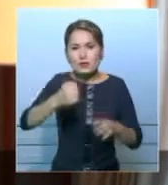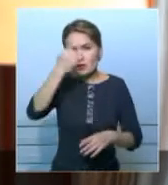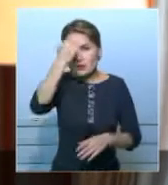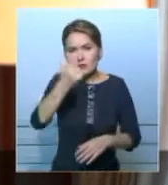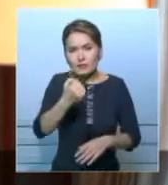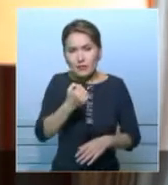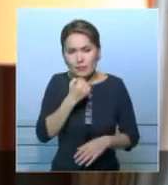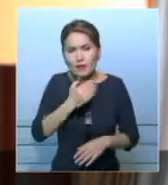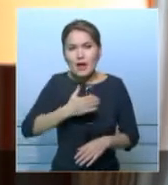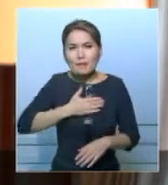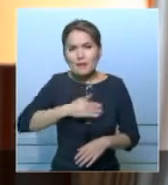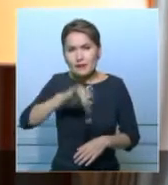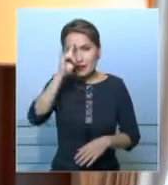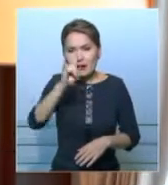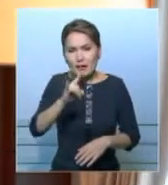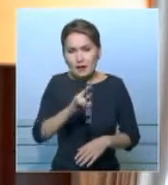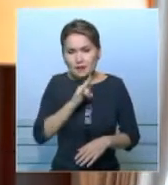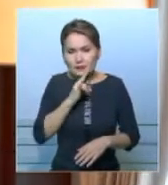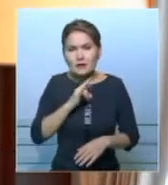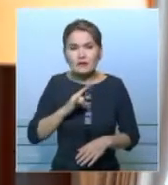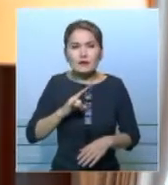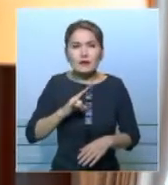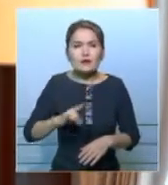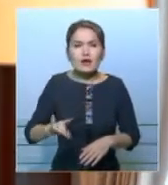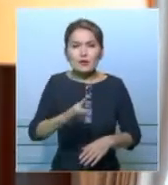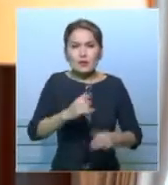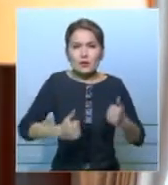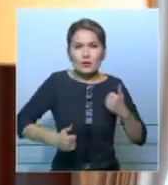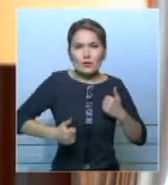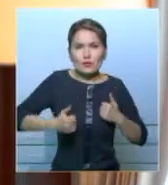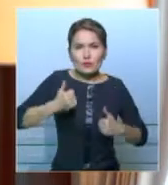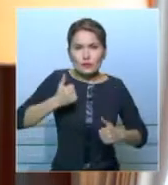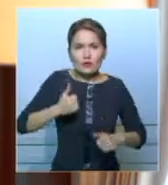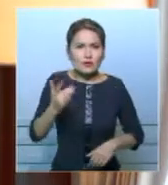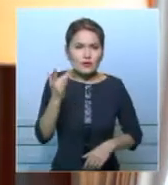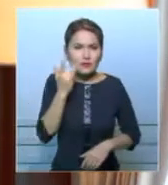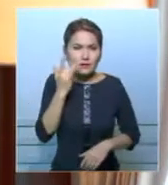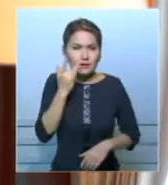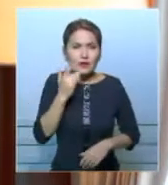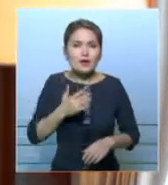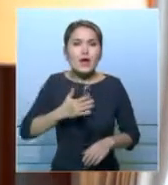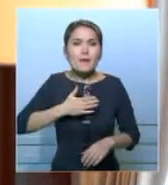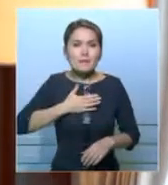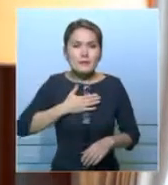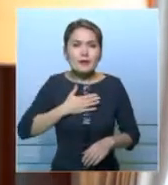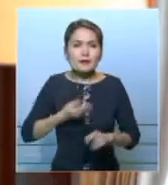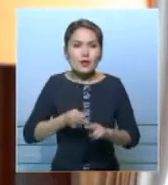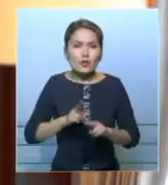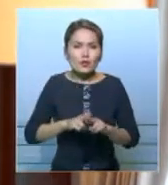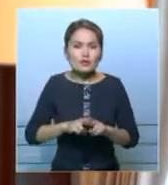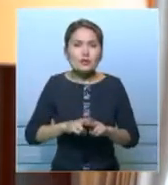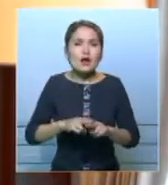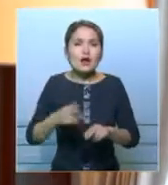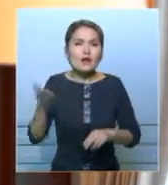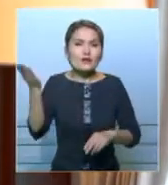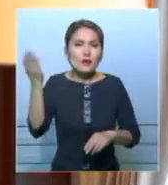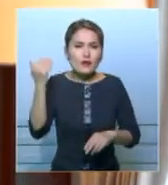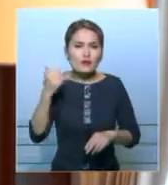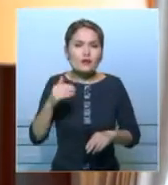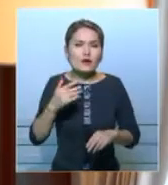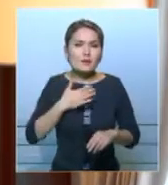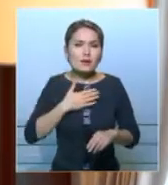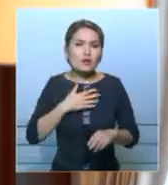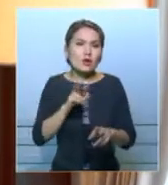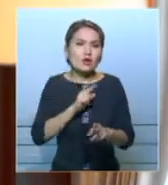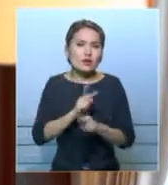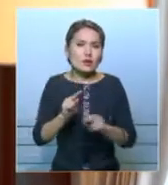келсем, осындай жетістіктерге жетуім мүмкін болар ма деген ой келеді. Мүмкіндікті пайдаланып, мені спортқа баулыған жаттықтырушыларыма да алғыс айтамын.